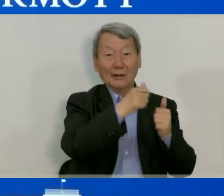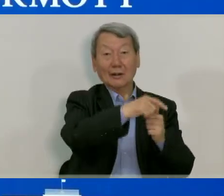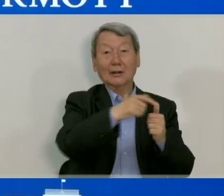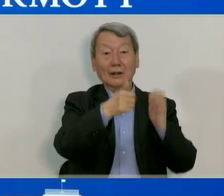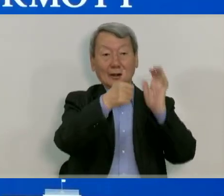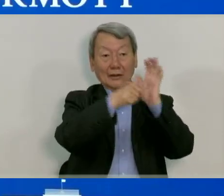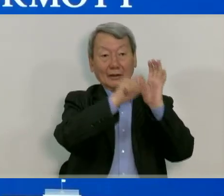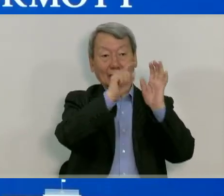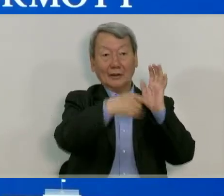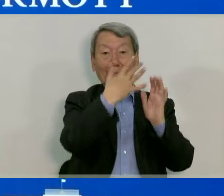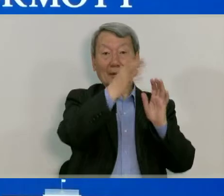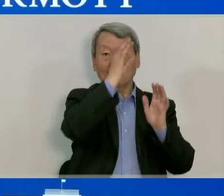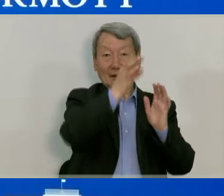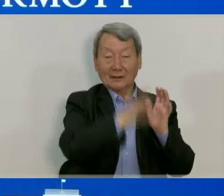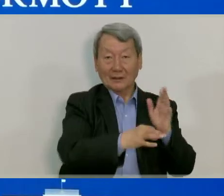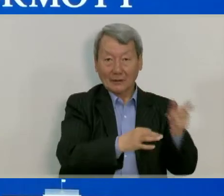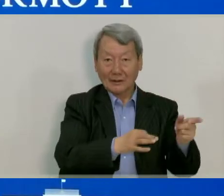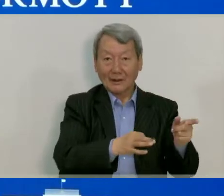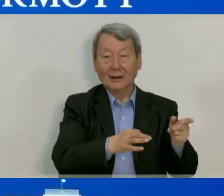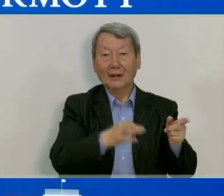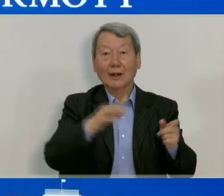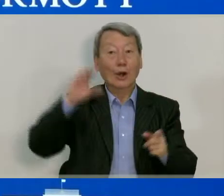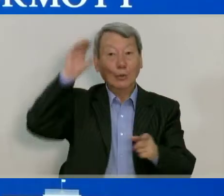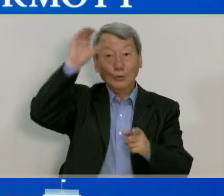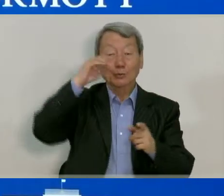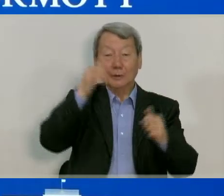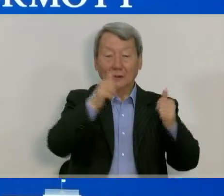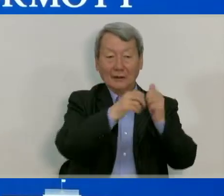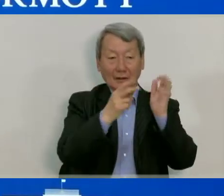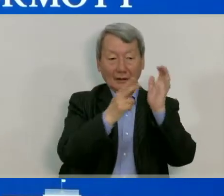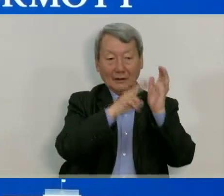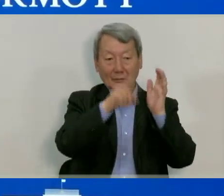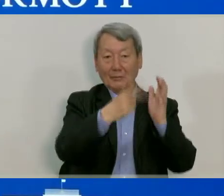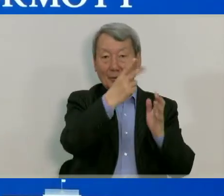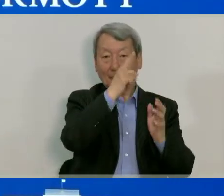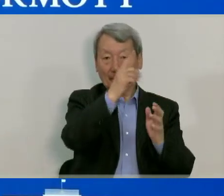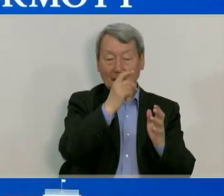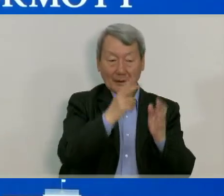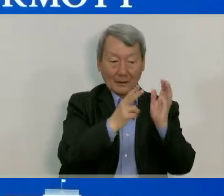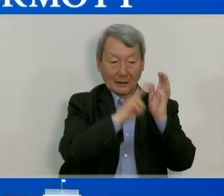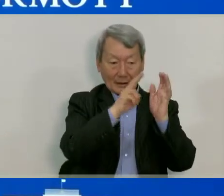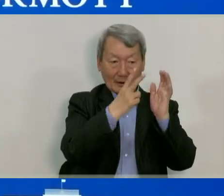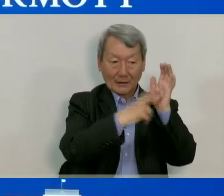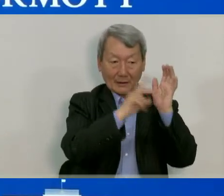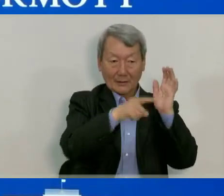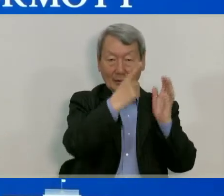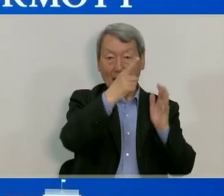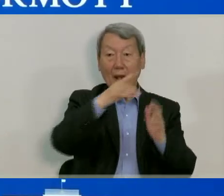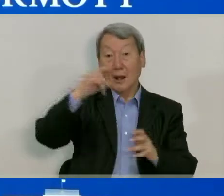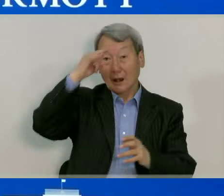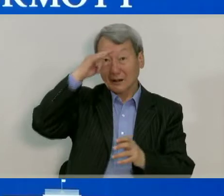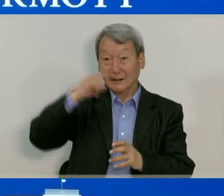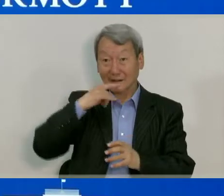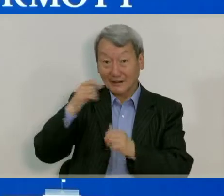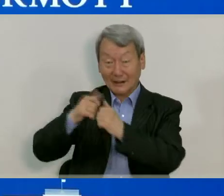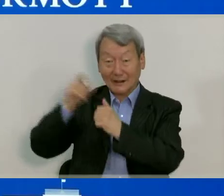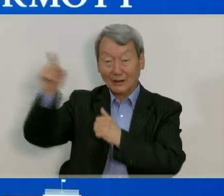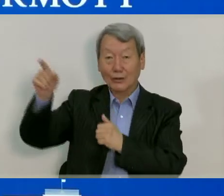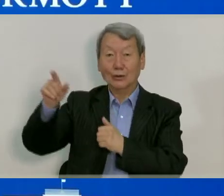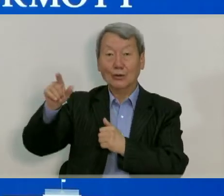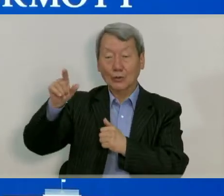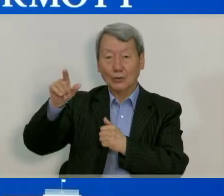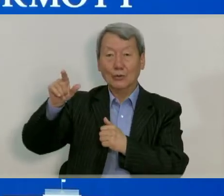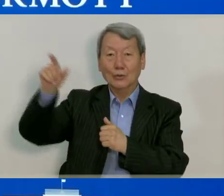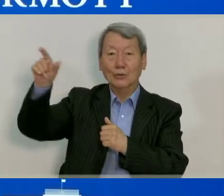сегодня 6,5%, в Узбекистане 7,1%, но в Казахстане